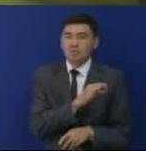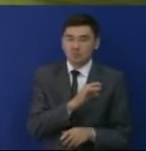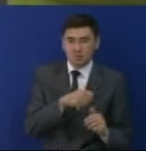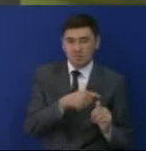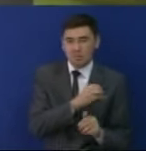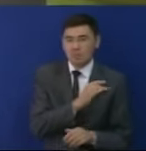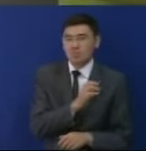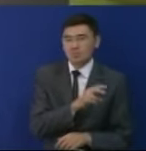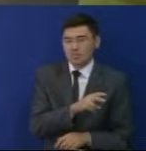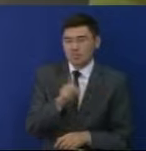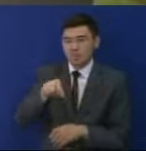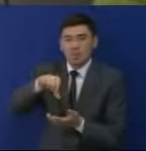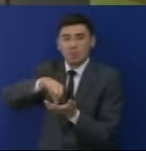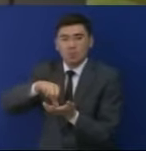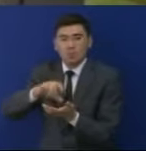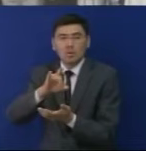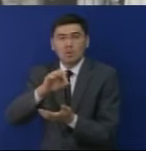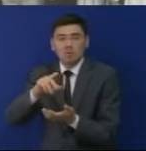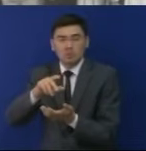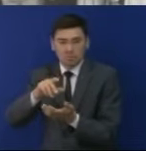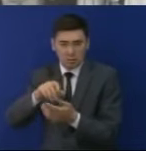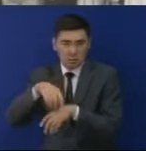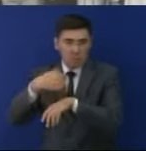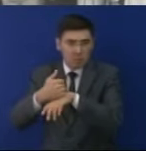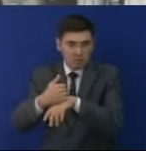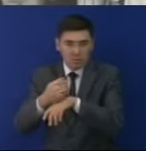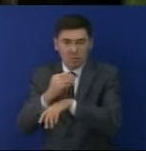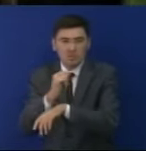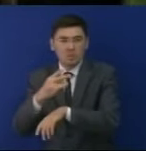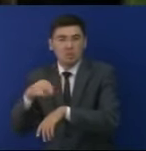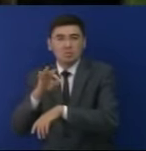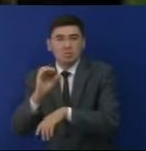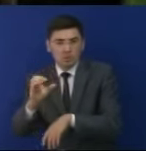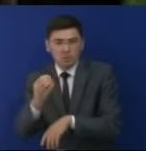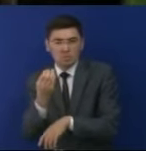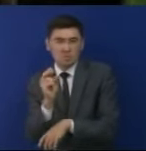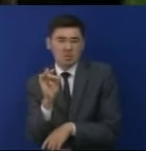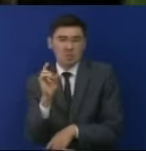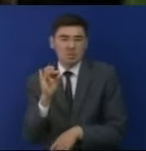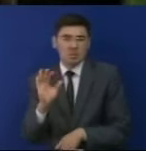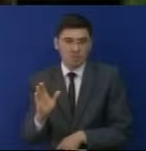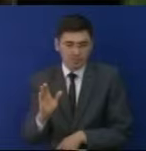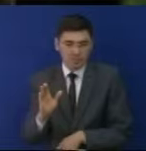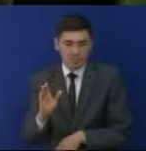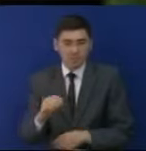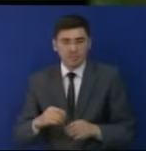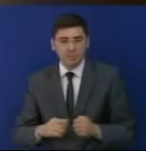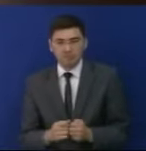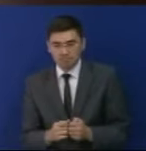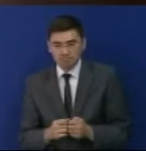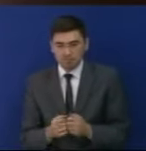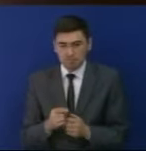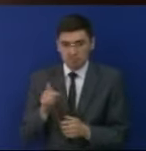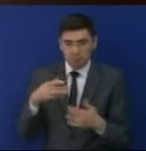роль сыграл Жандос Шакен. В данный момент он учится в музыкальном училище имени Мукана Тулебаева на специальности режиссура. Талантливого